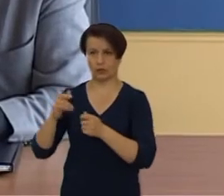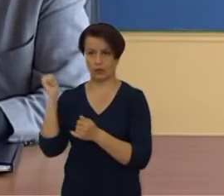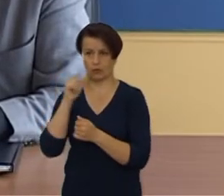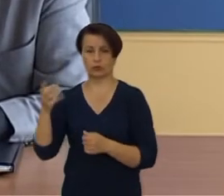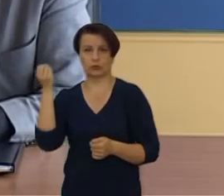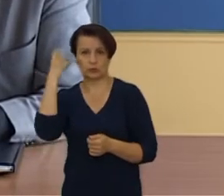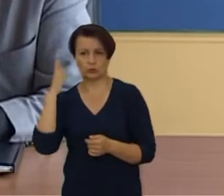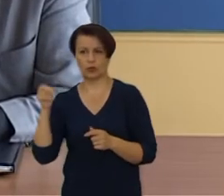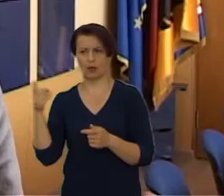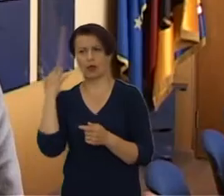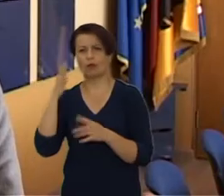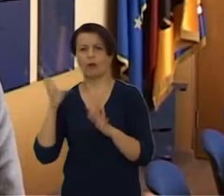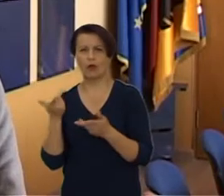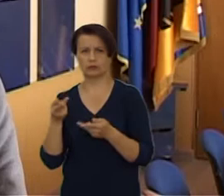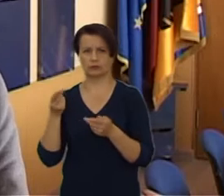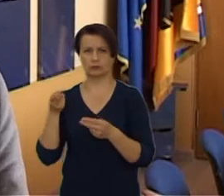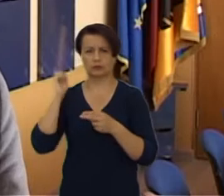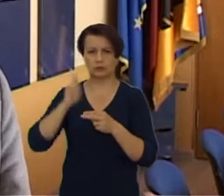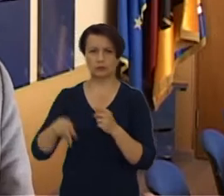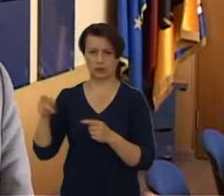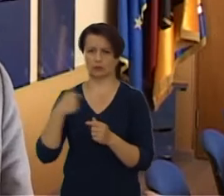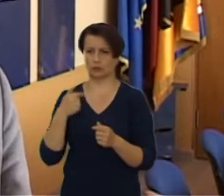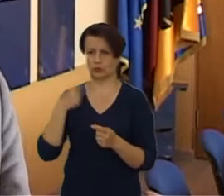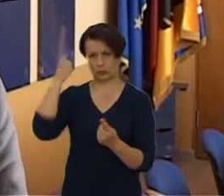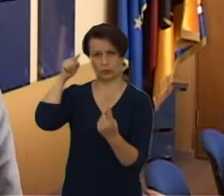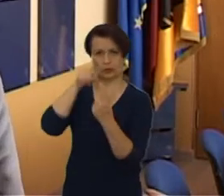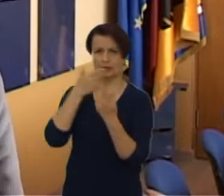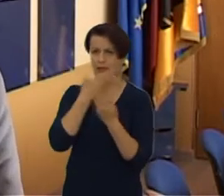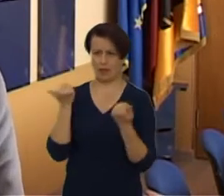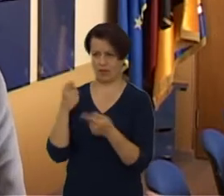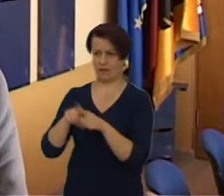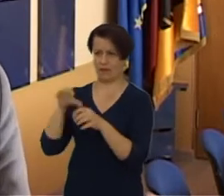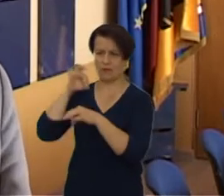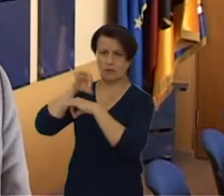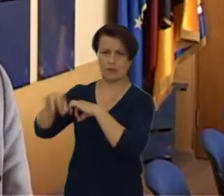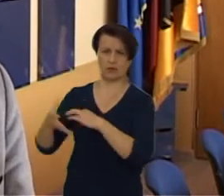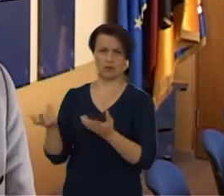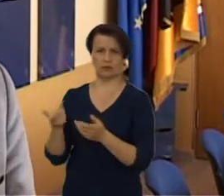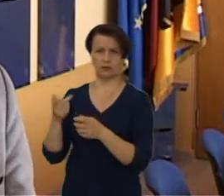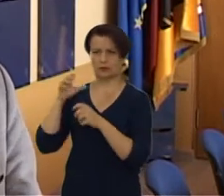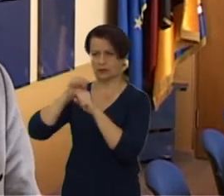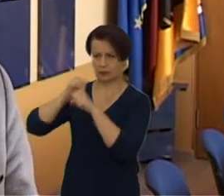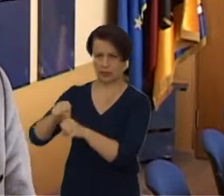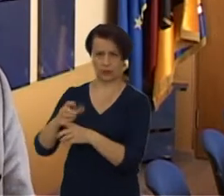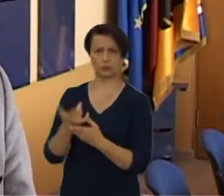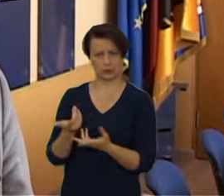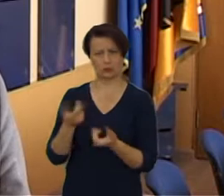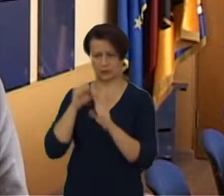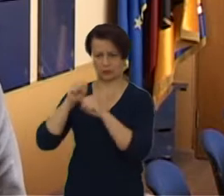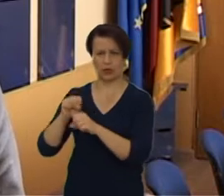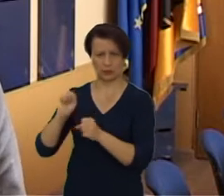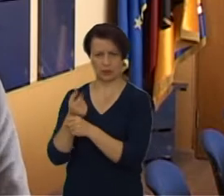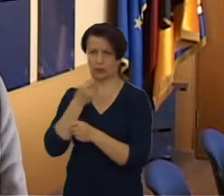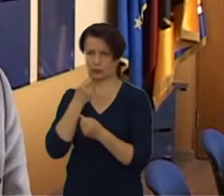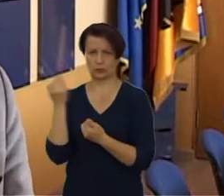jo supranta tą problemą ir ieško būdų, kaip spręsti, žinoma, ne mūsų tikslas jas baus, čia kažkaip tai spaus labai smarkiai, taip, nu, spaus gal